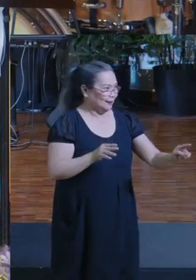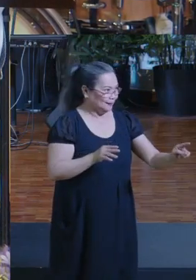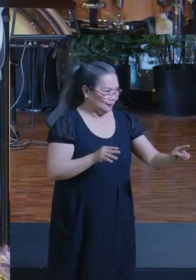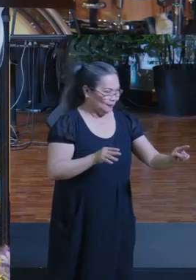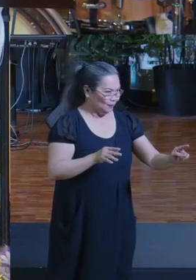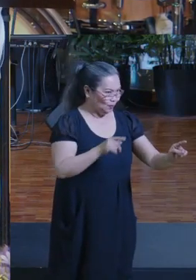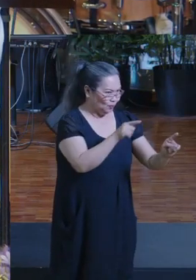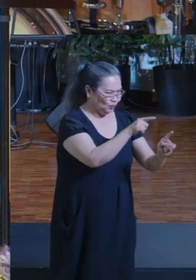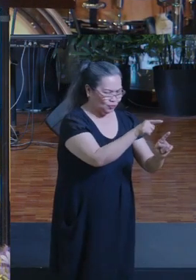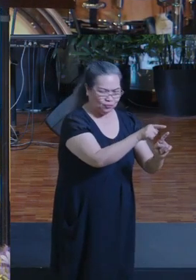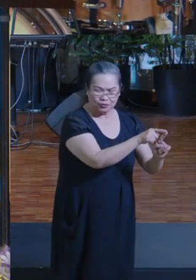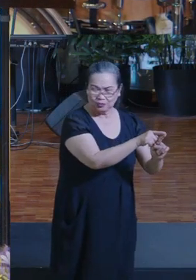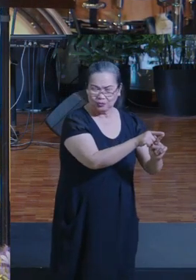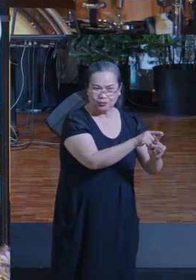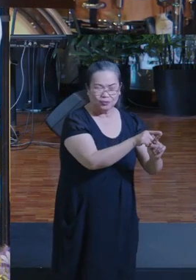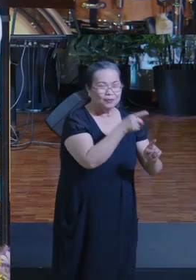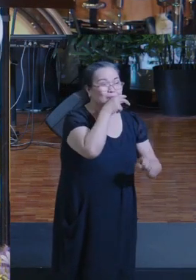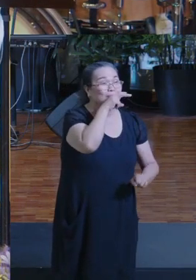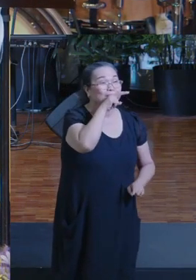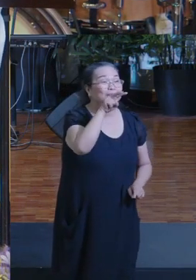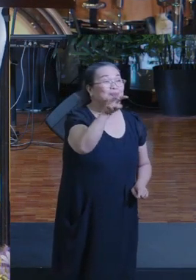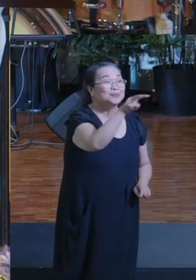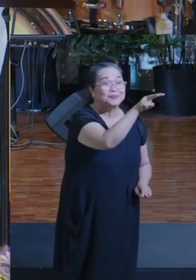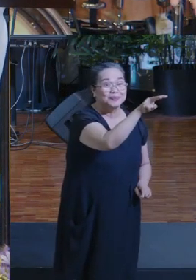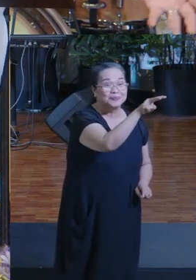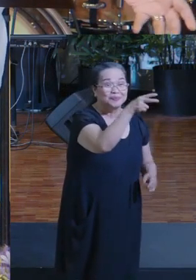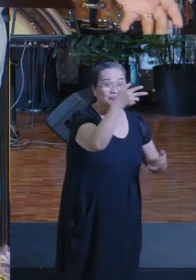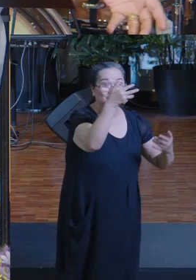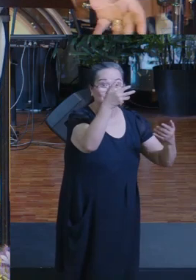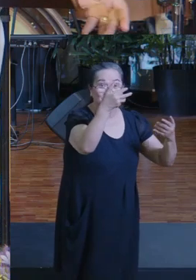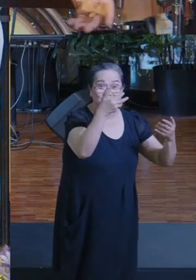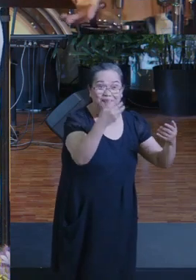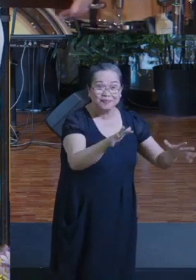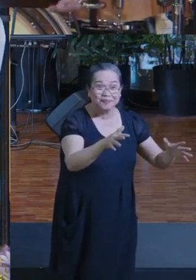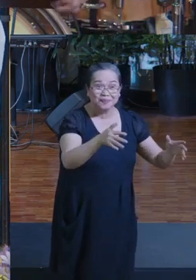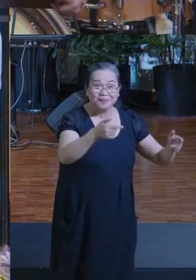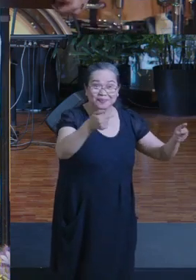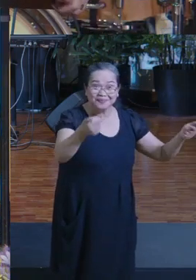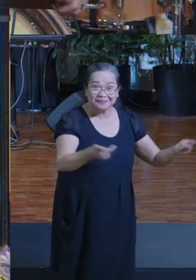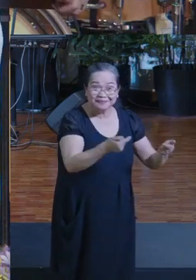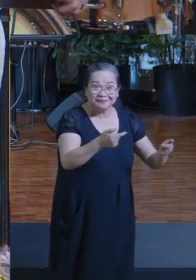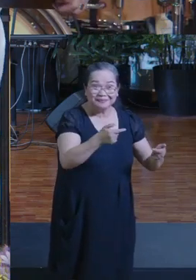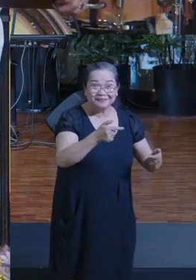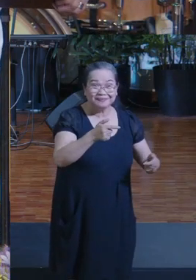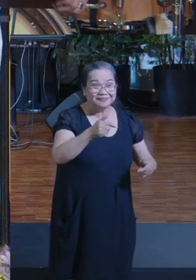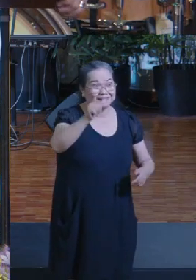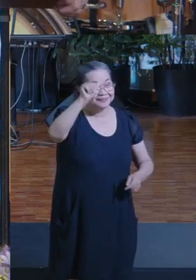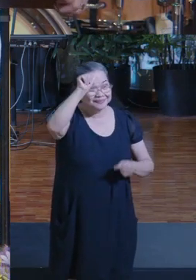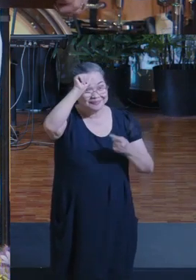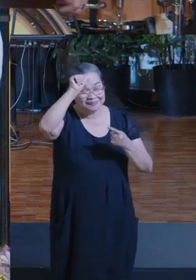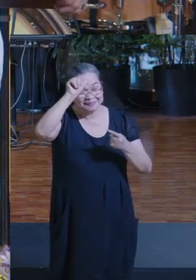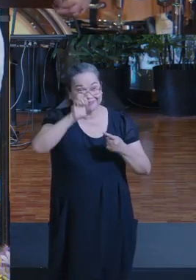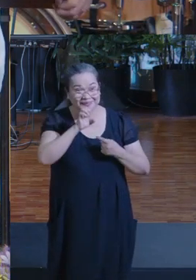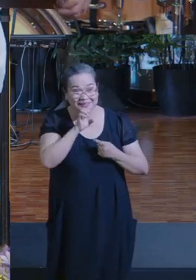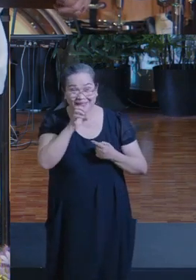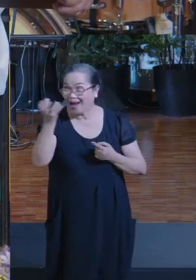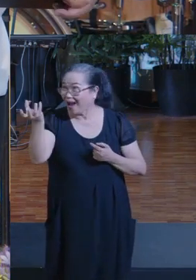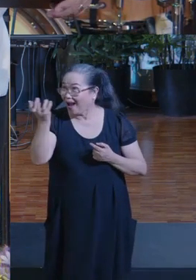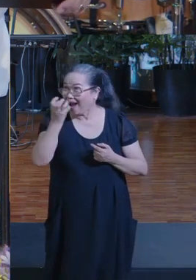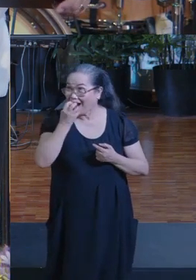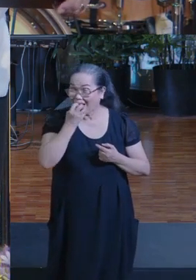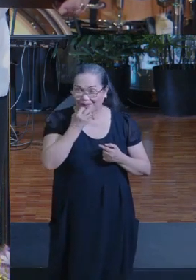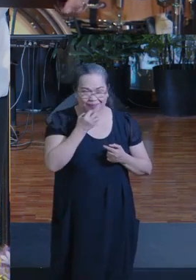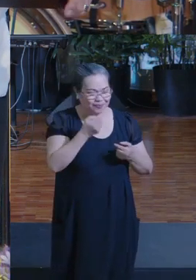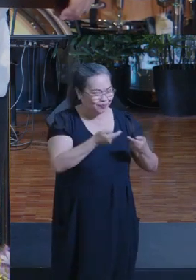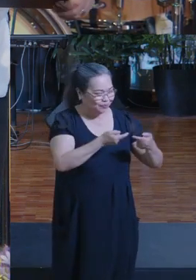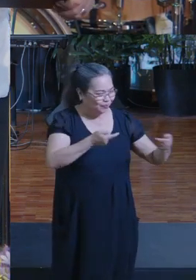sa serpent, pagkatapos magkasala si Adam at si Eve, I will put enmity between you and the